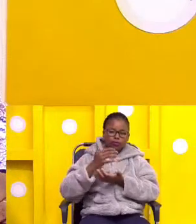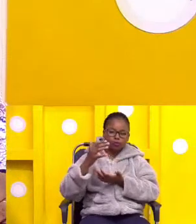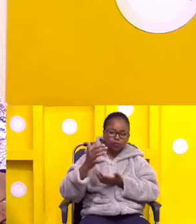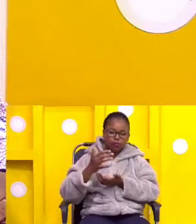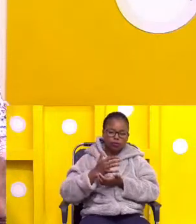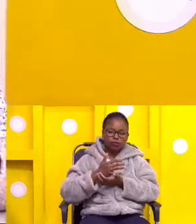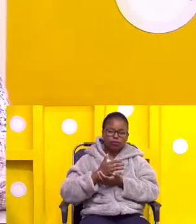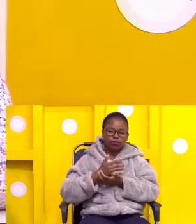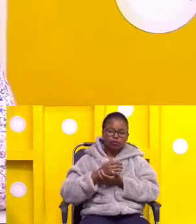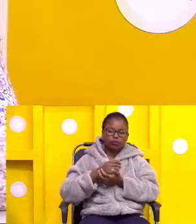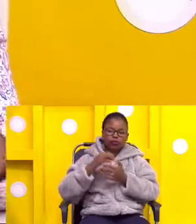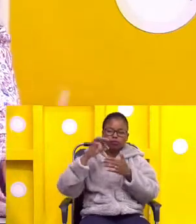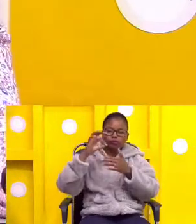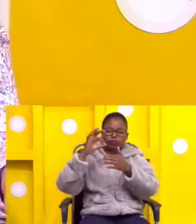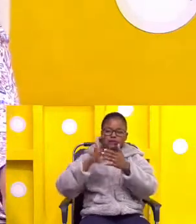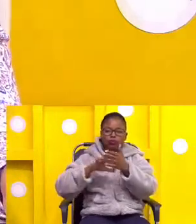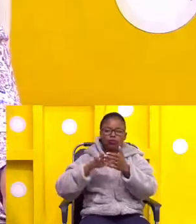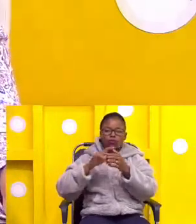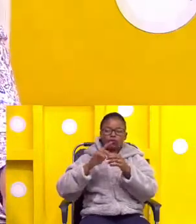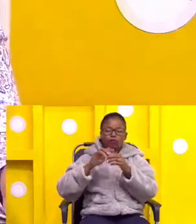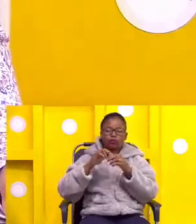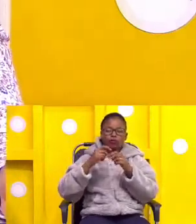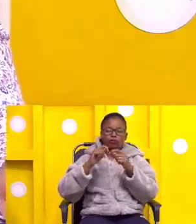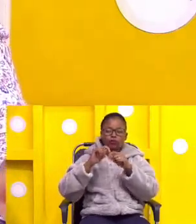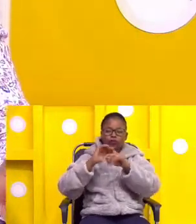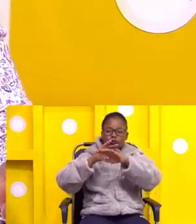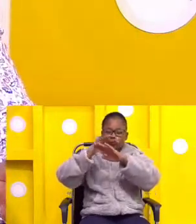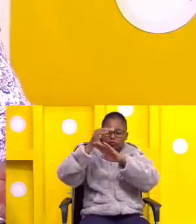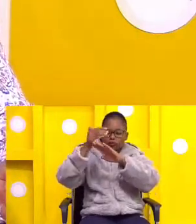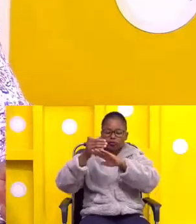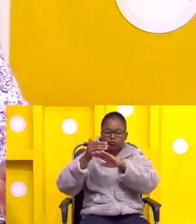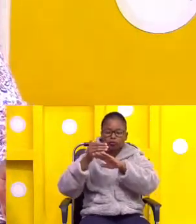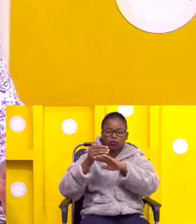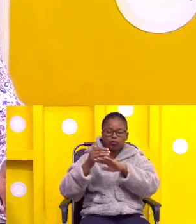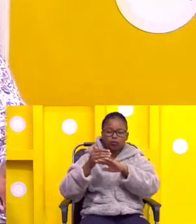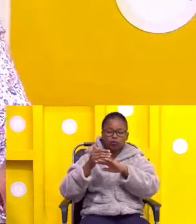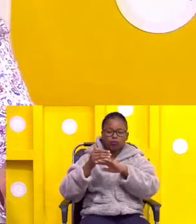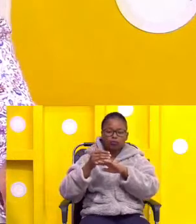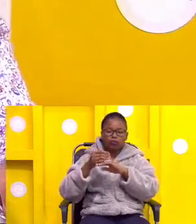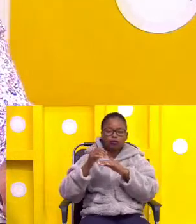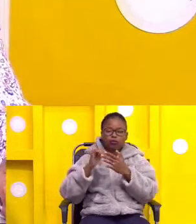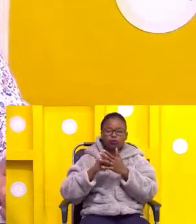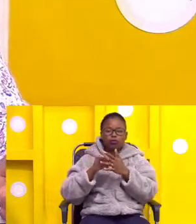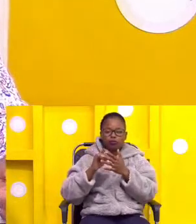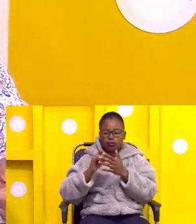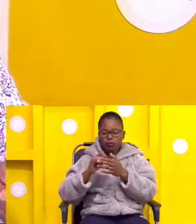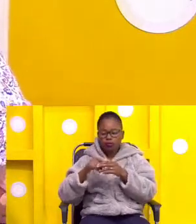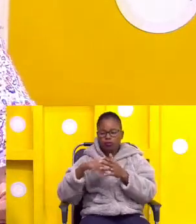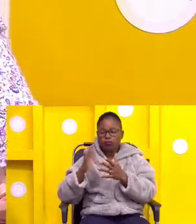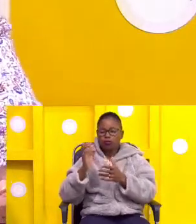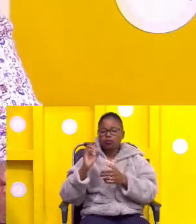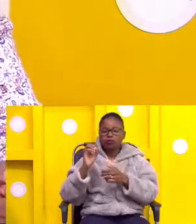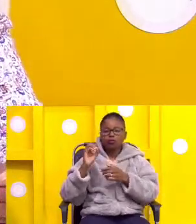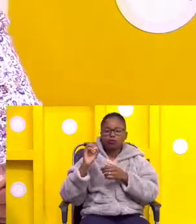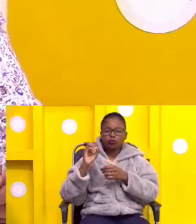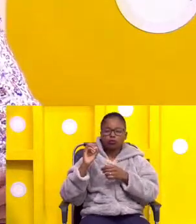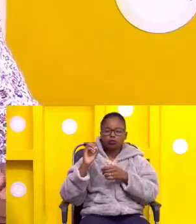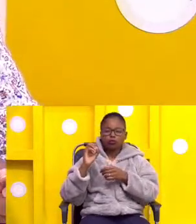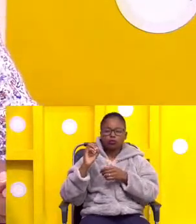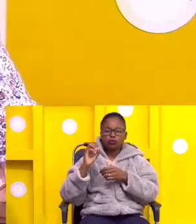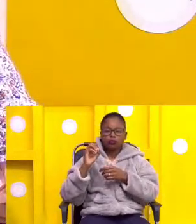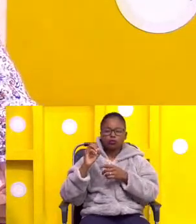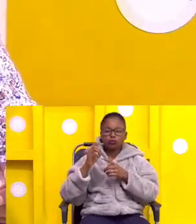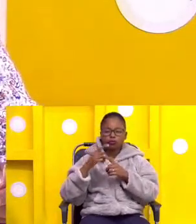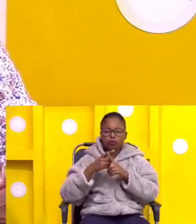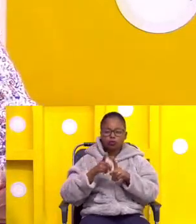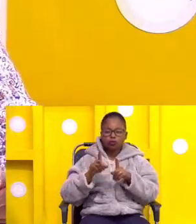ya ngai ri ni ta kugeria gukunikwo uguo ingigeria gukunikwo nigetha ndigacaini nyumire no ni kuri onawe mbegu ya